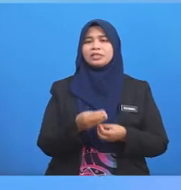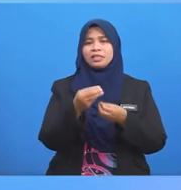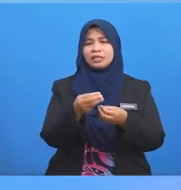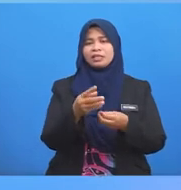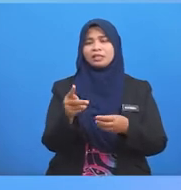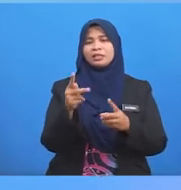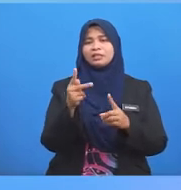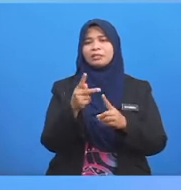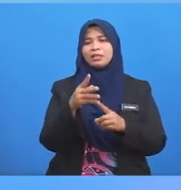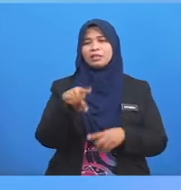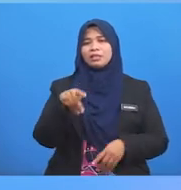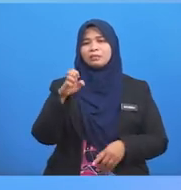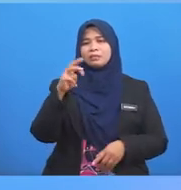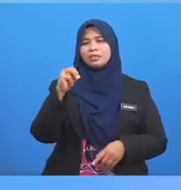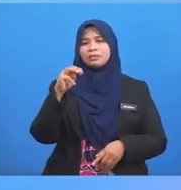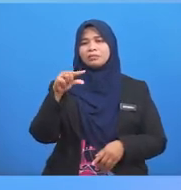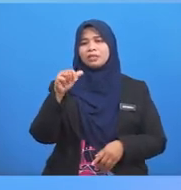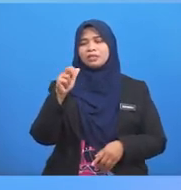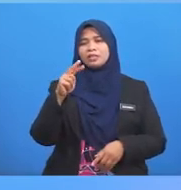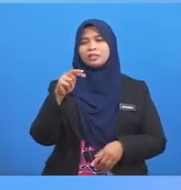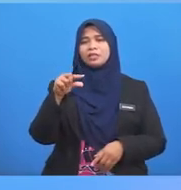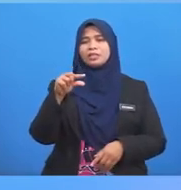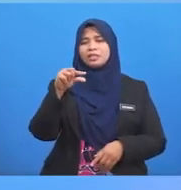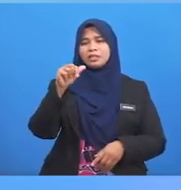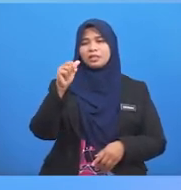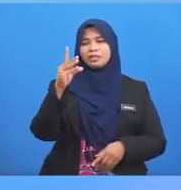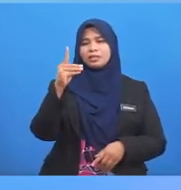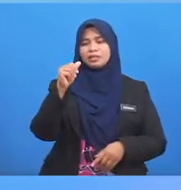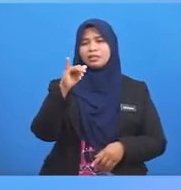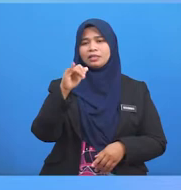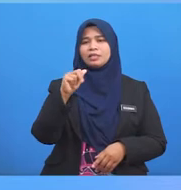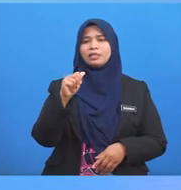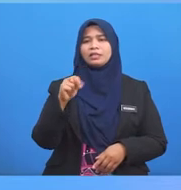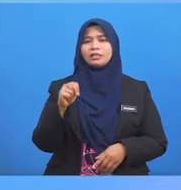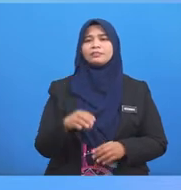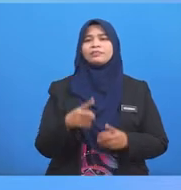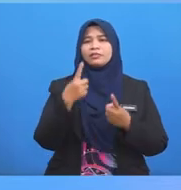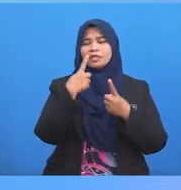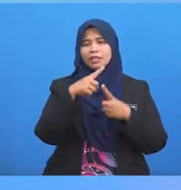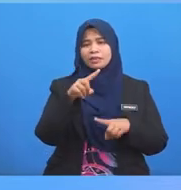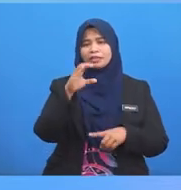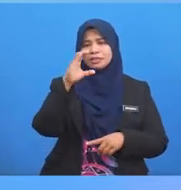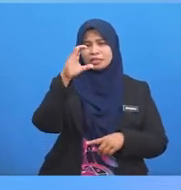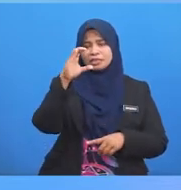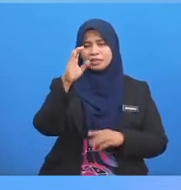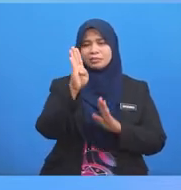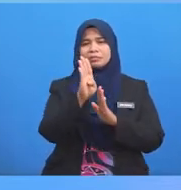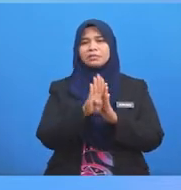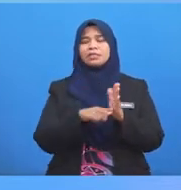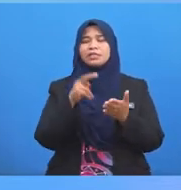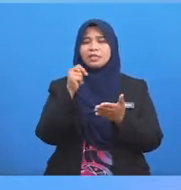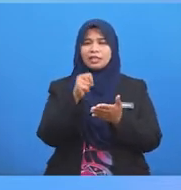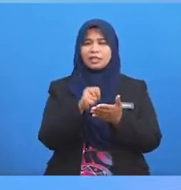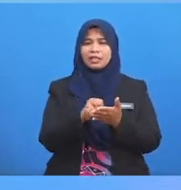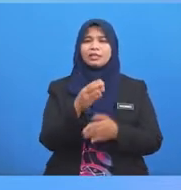kepada pemegang gadaian. Jawapannya ialah C, iaitu bernilai